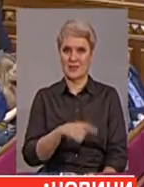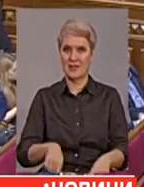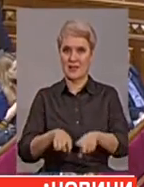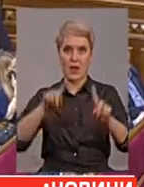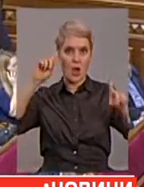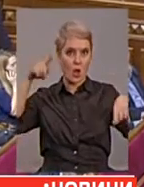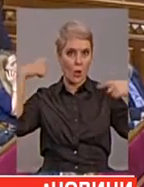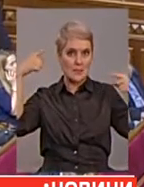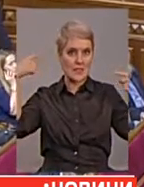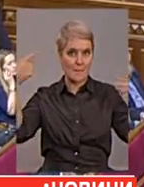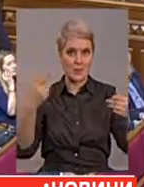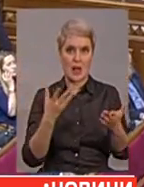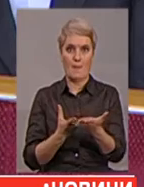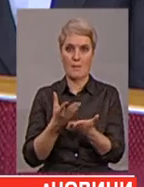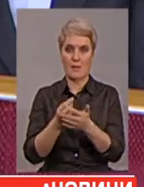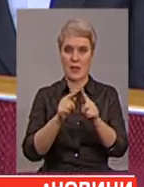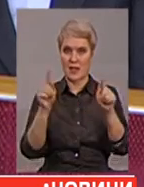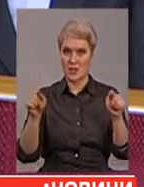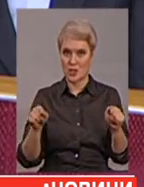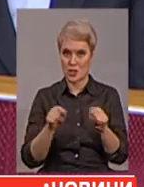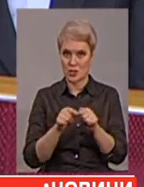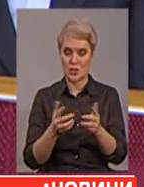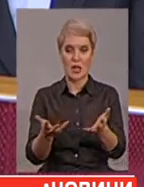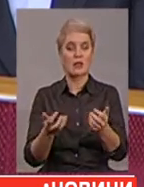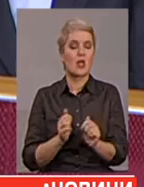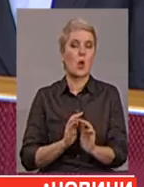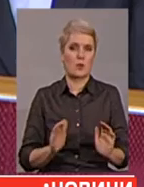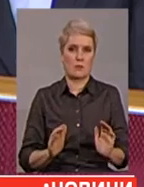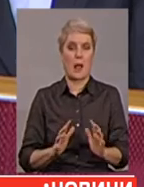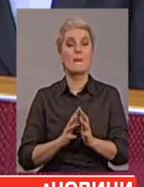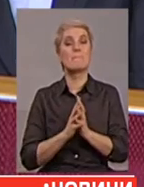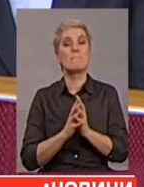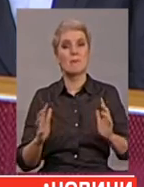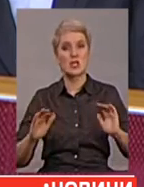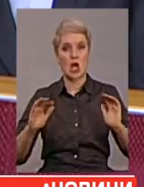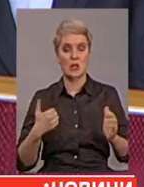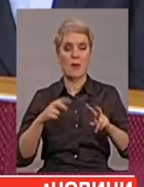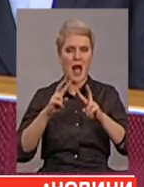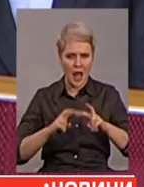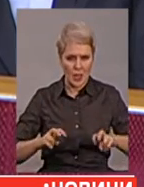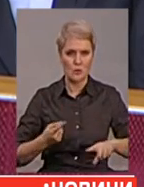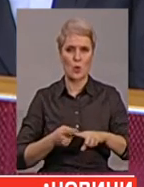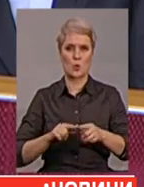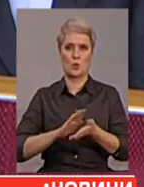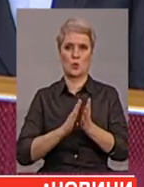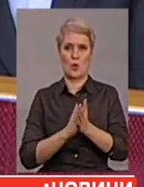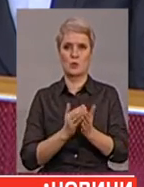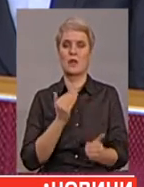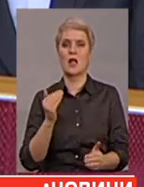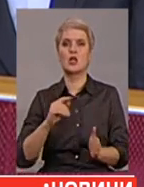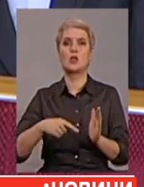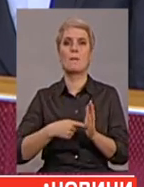не отримує. Більша частина, і ми аналізували цю ситуацію, належить до міста Києва. Якщо в середньому по